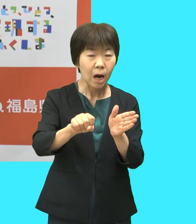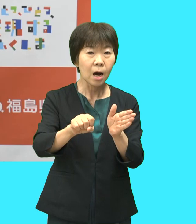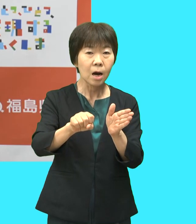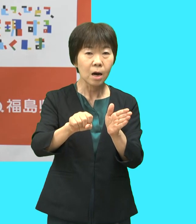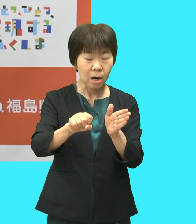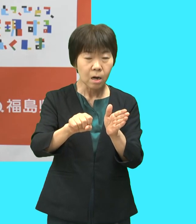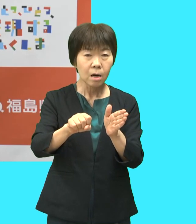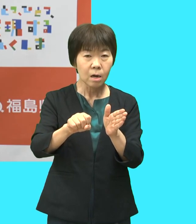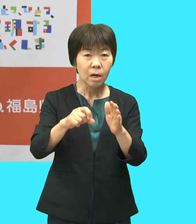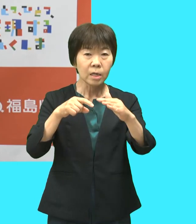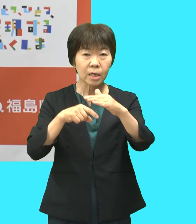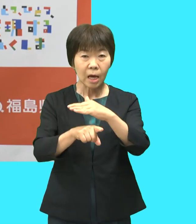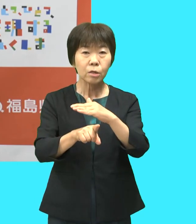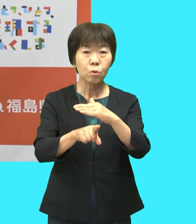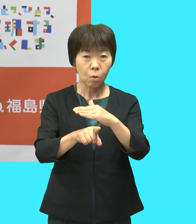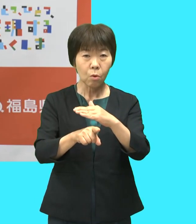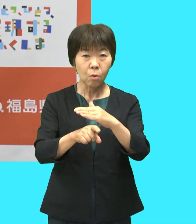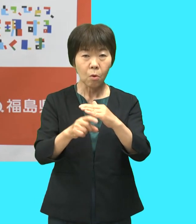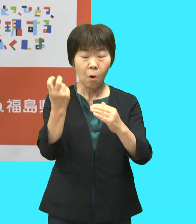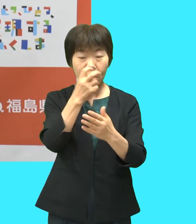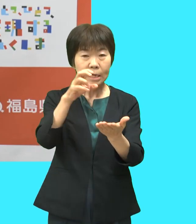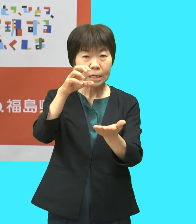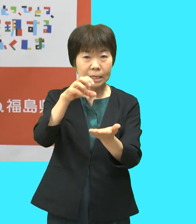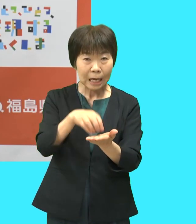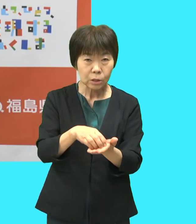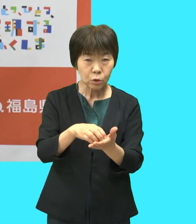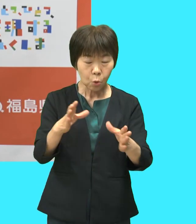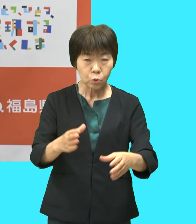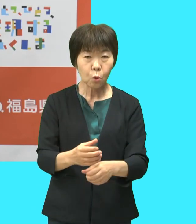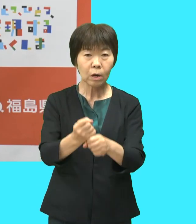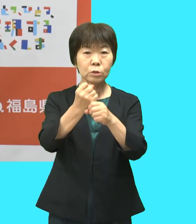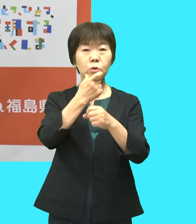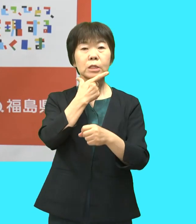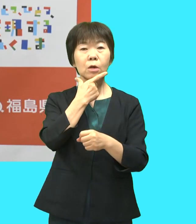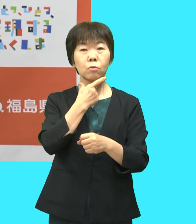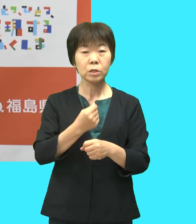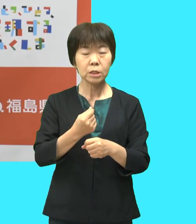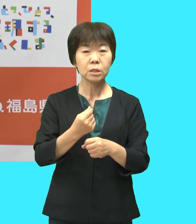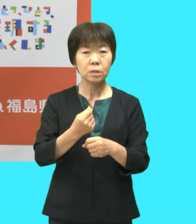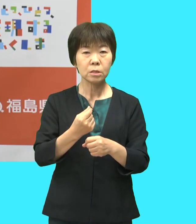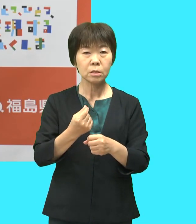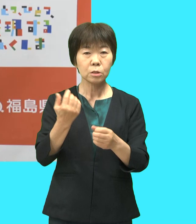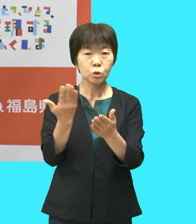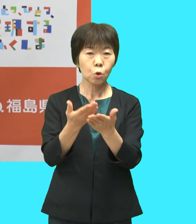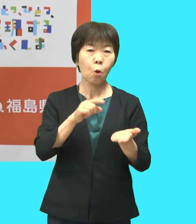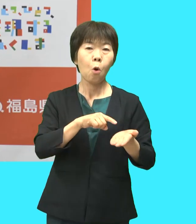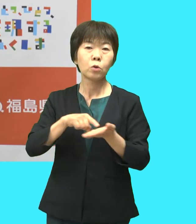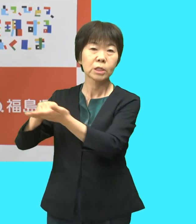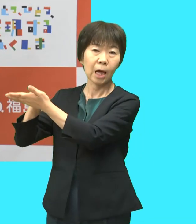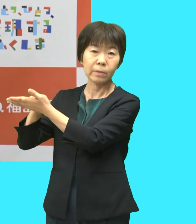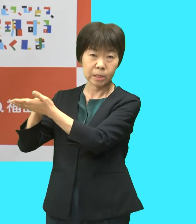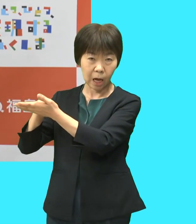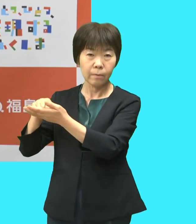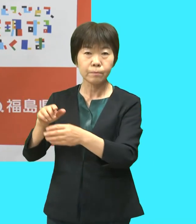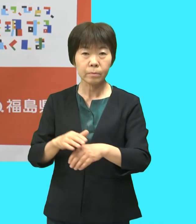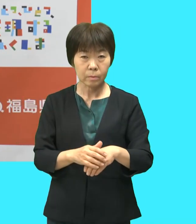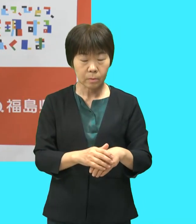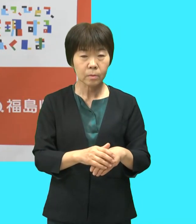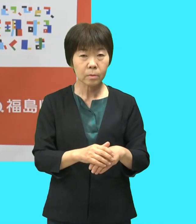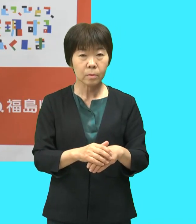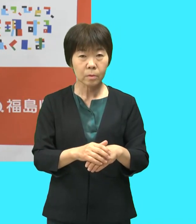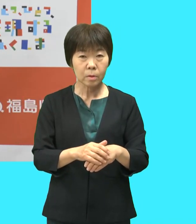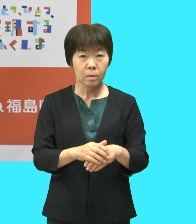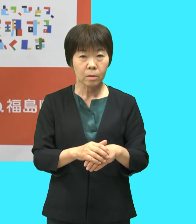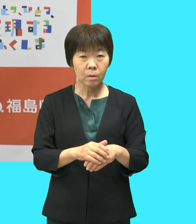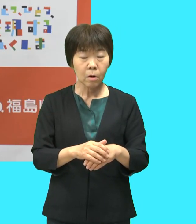はその原因等を検証総括をしてほしいということを訴えたところであります。そしてその作業を